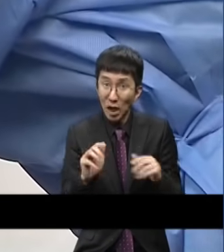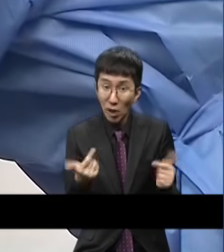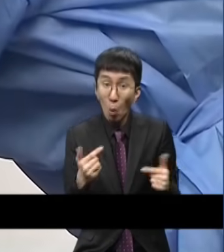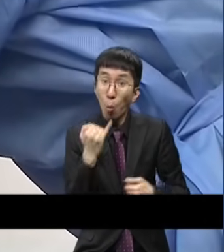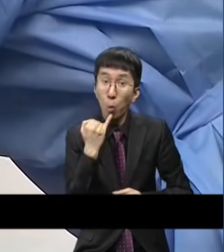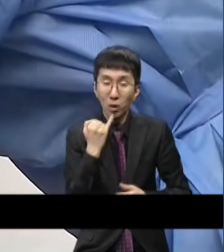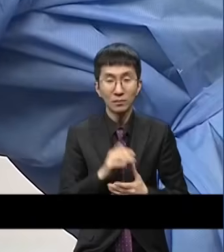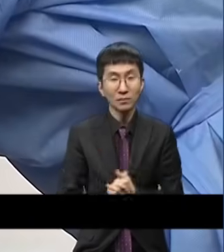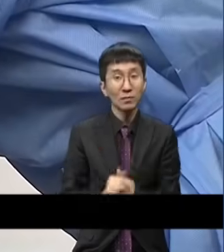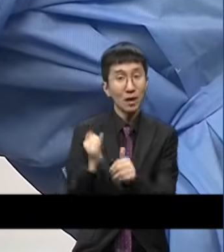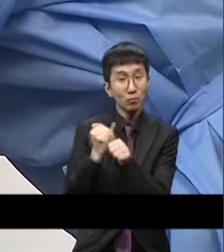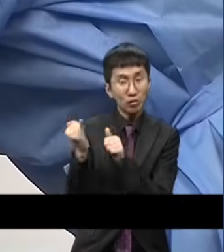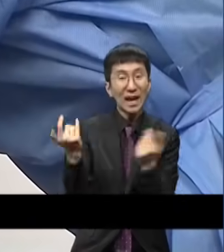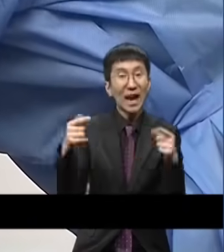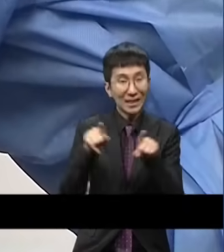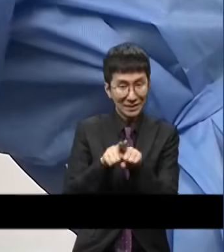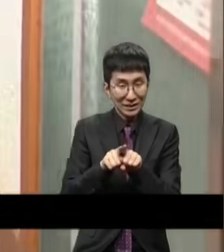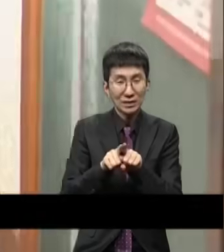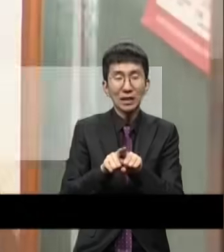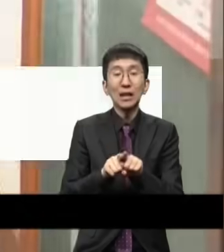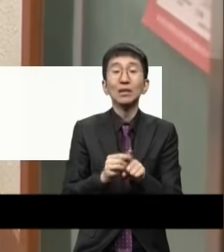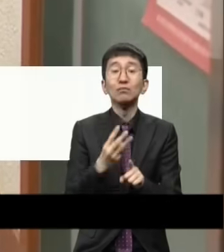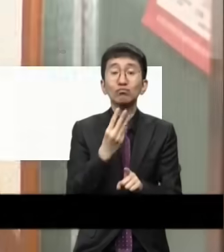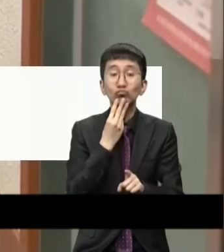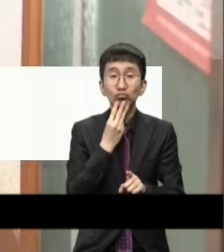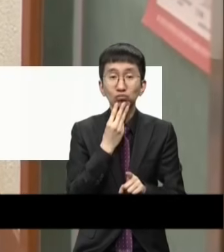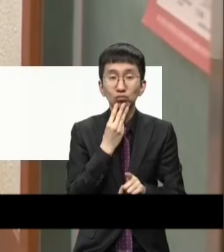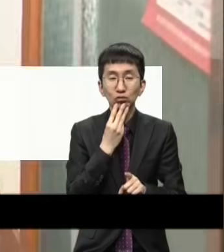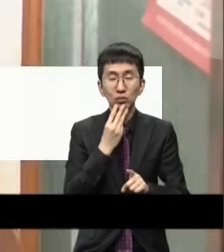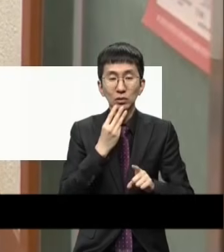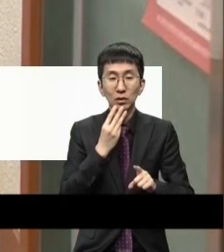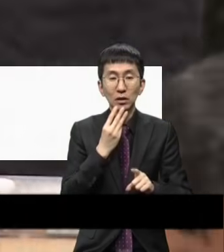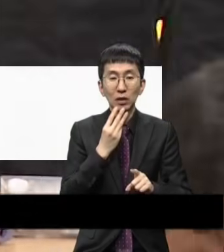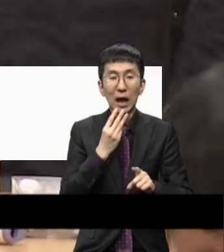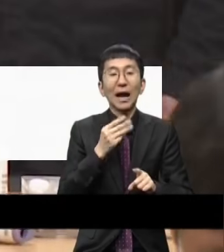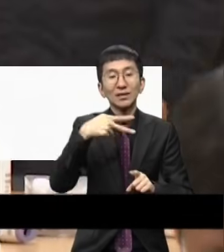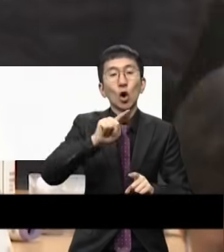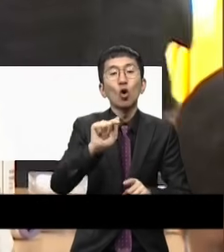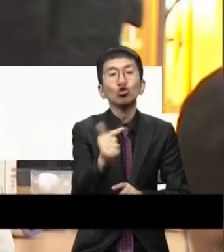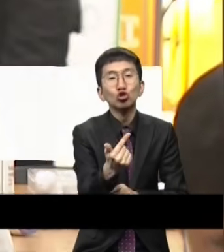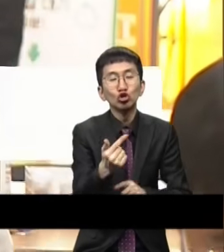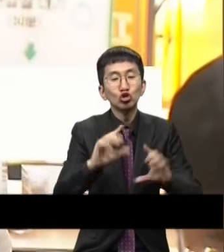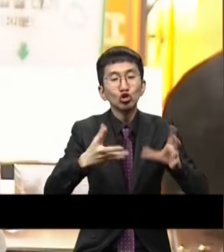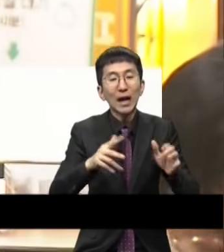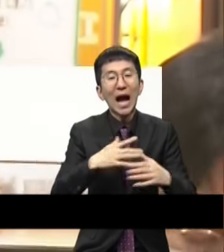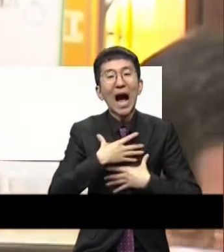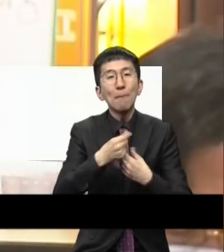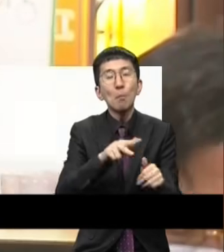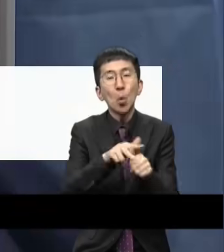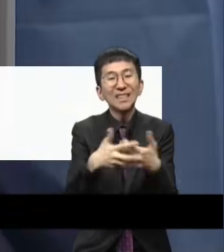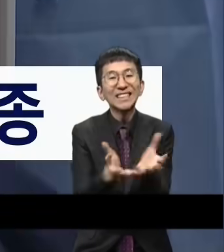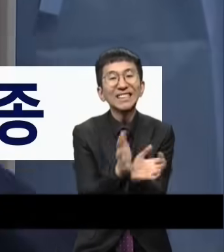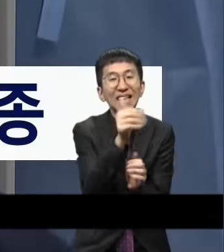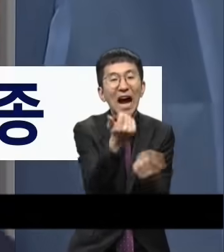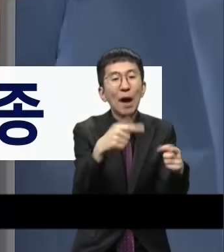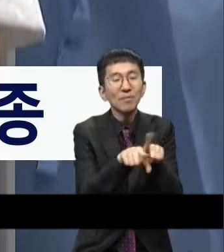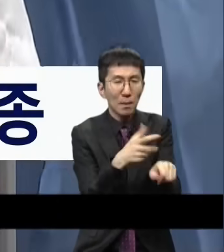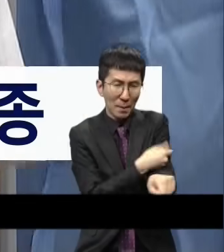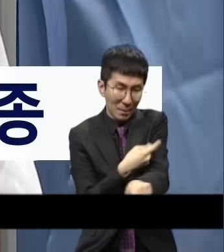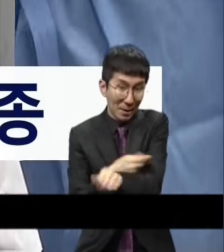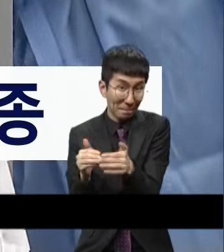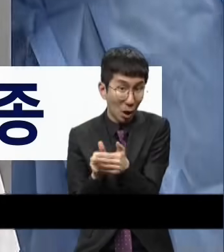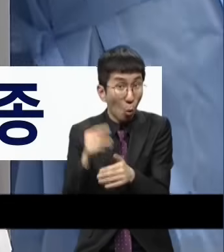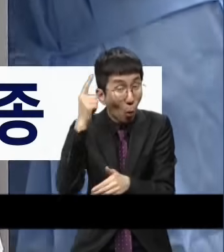이어 김 여사와 서훈 국가안보실장 등 10명도 접종을 마쳤습니다. 오는 6월에 영국에서 열릴 주요